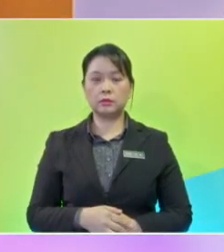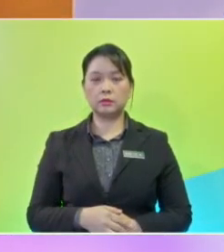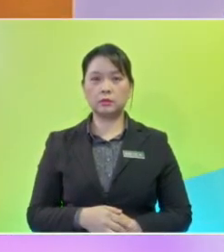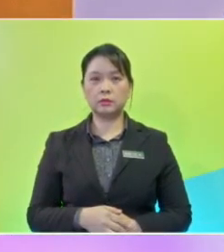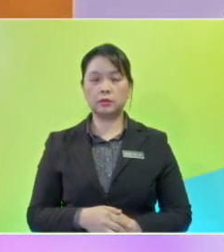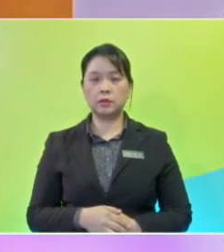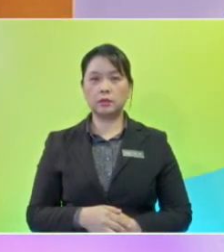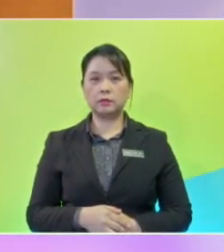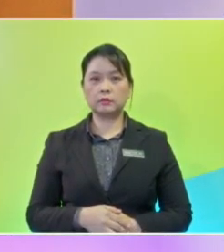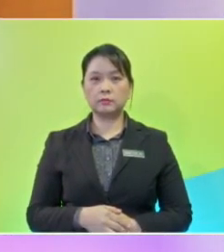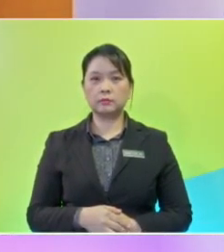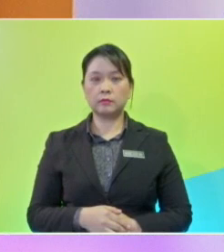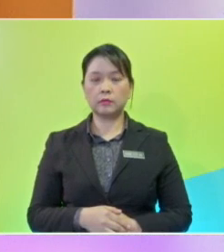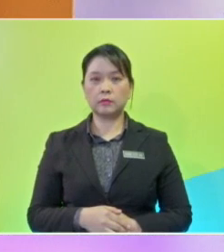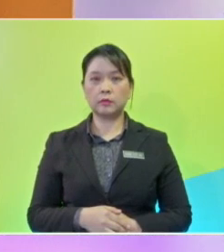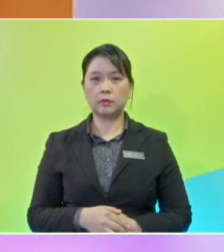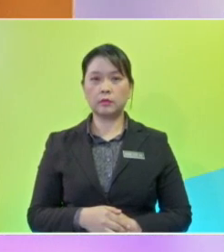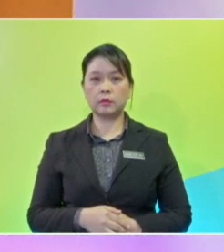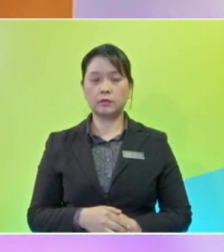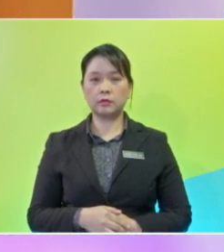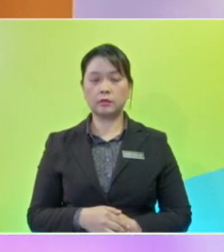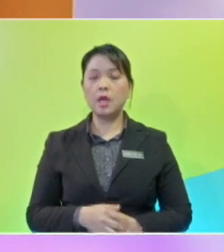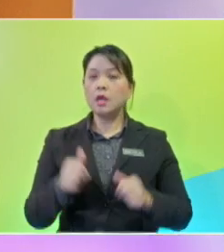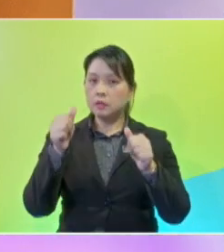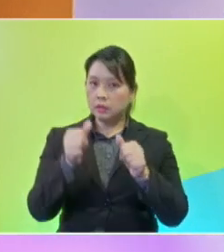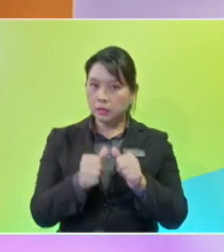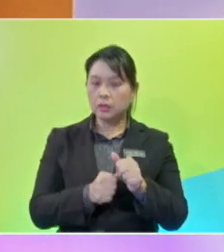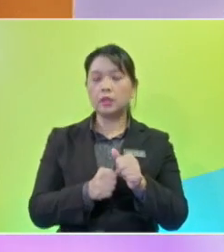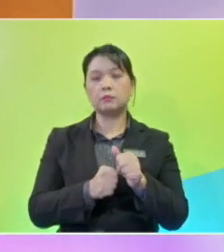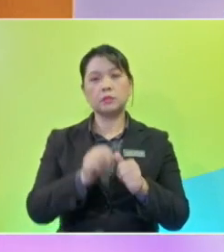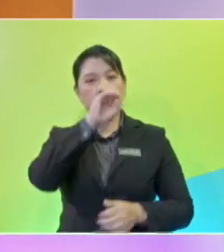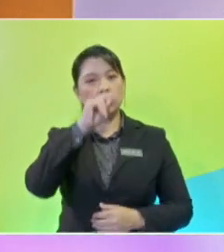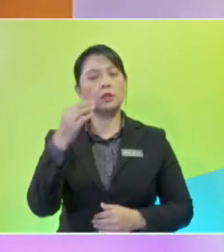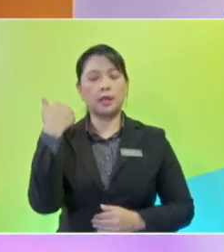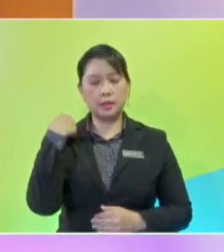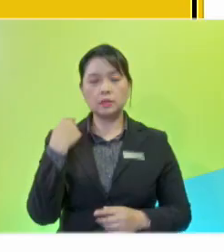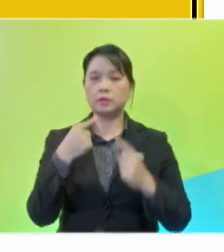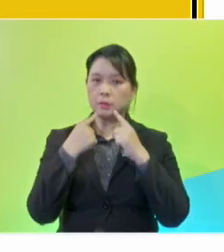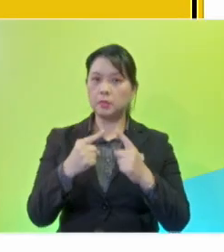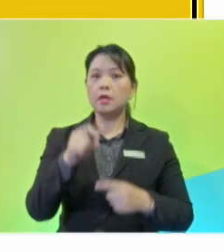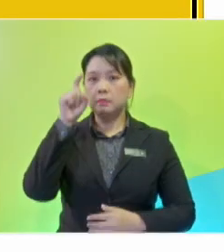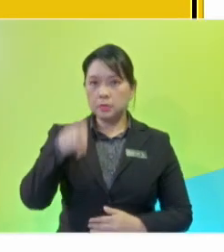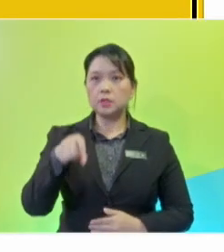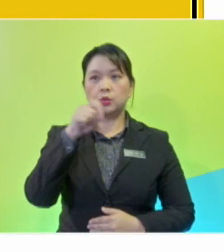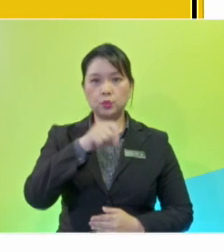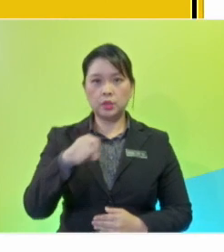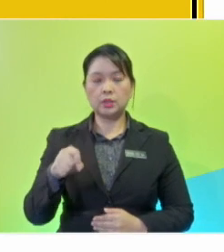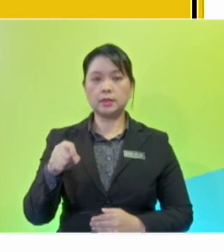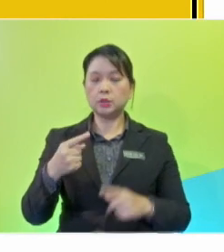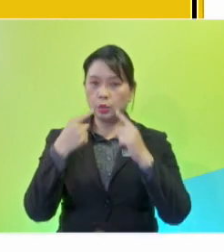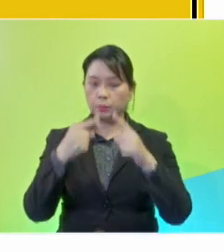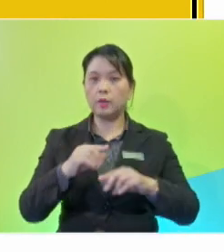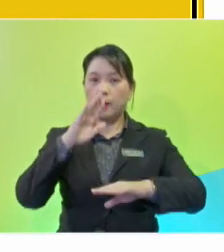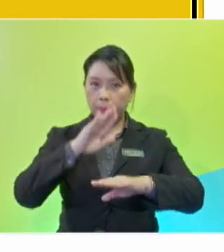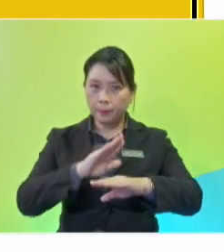ingat bahwa setiap eee soalnya itu ada rumah jawabannya maka kita mestilah tulis jawaban kita pada ruangan jawaban